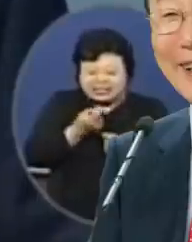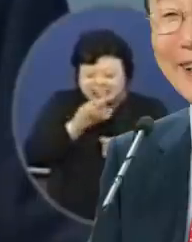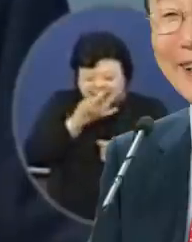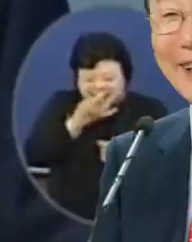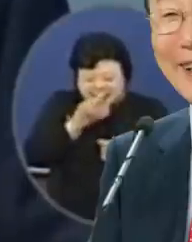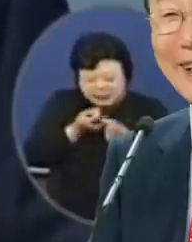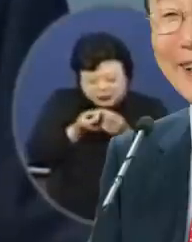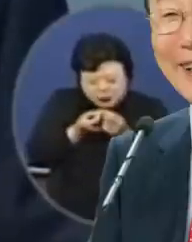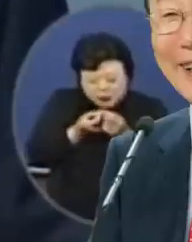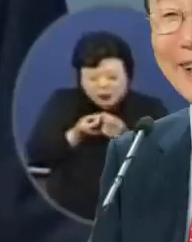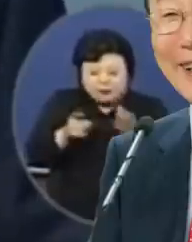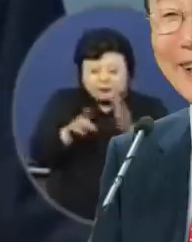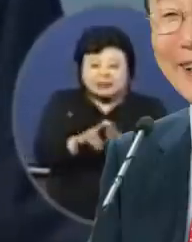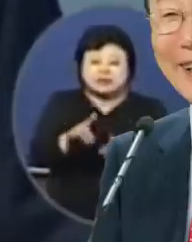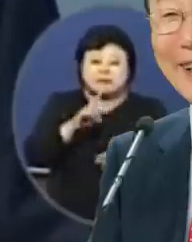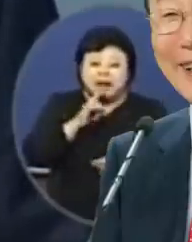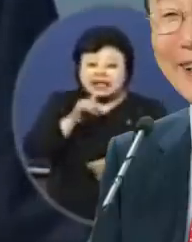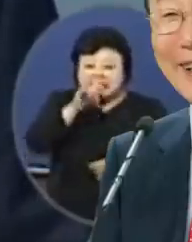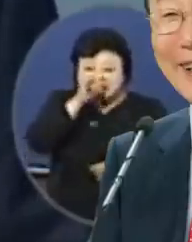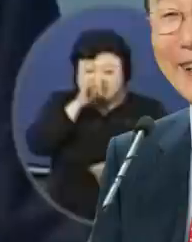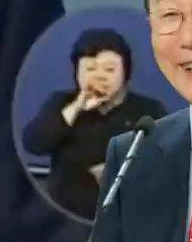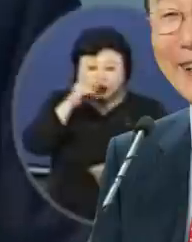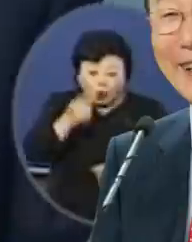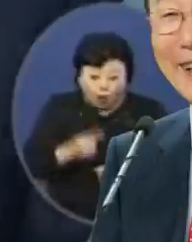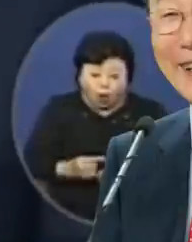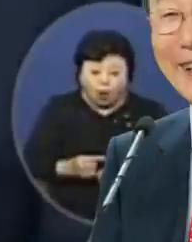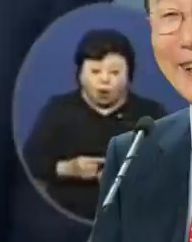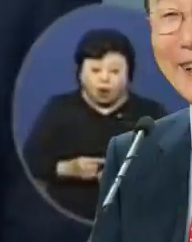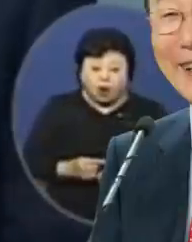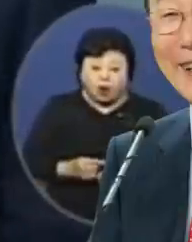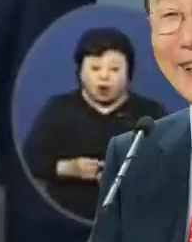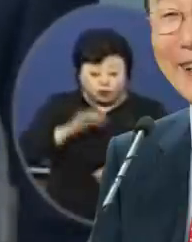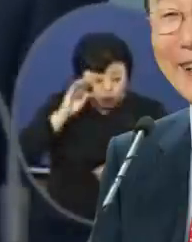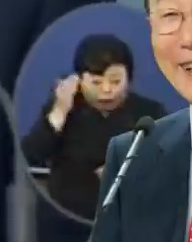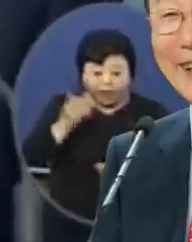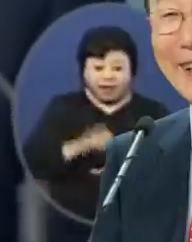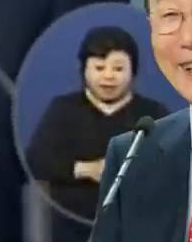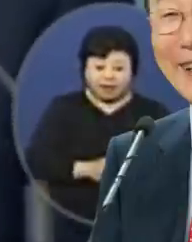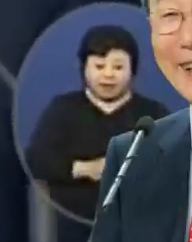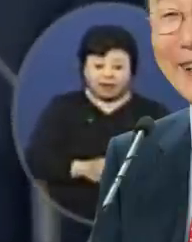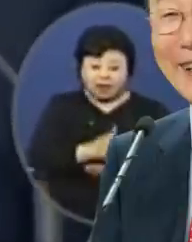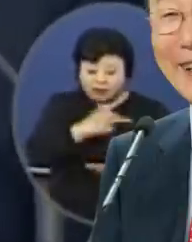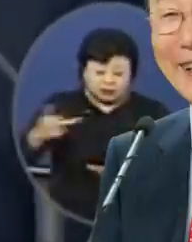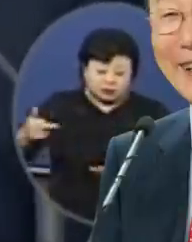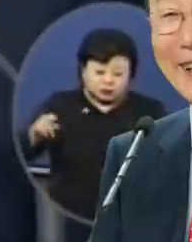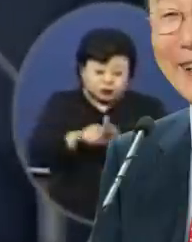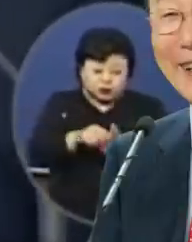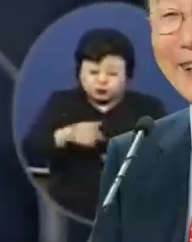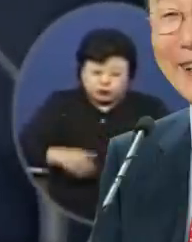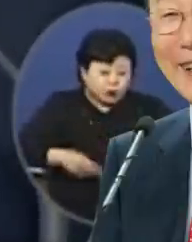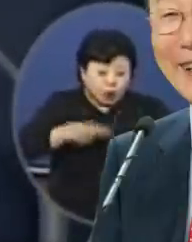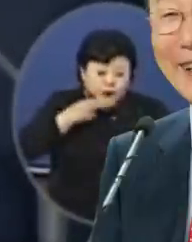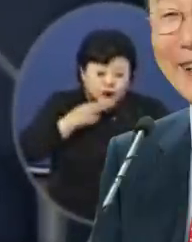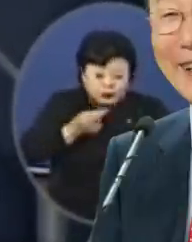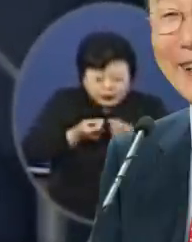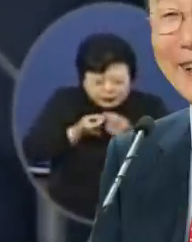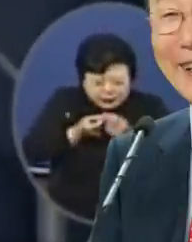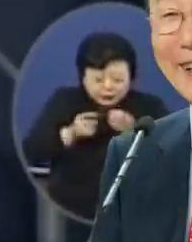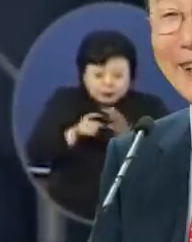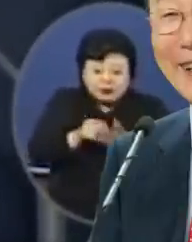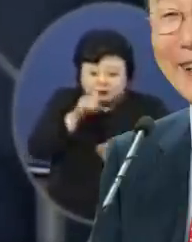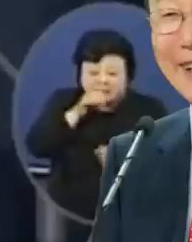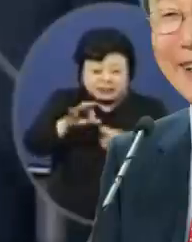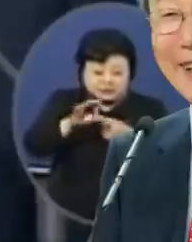알지요? 계자씨 하나님만한 믿음만 있으면 오케이다. 더 큰 믿음 필요는 없다. 계자씨 하나님만한 믿음만